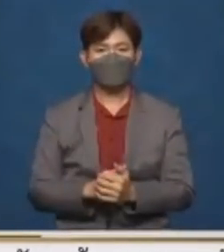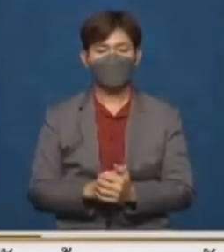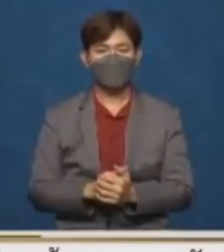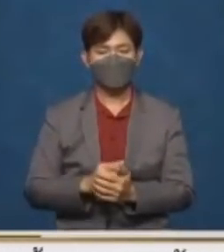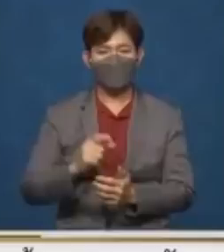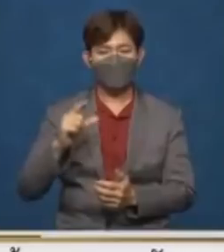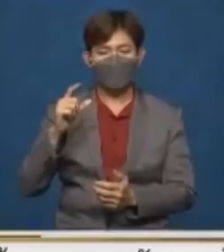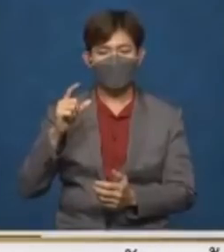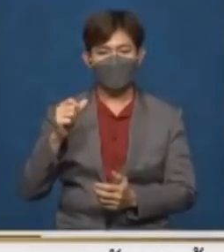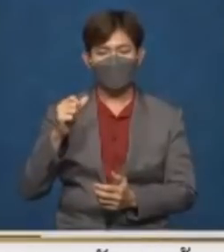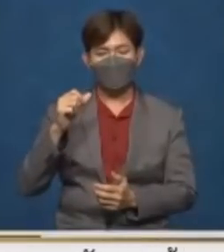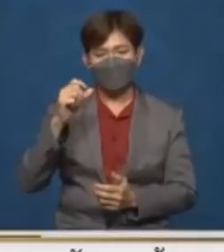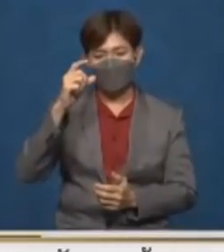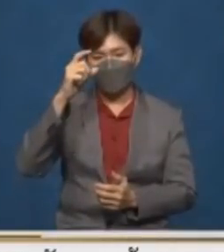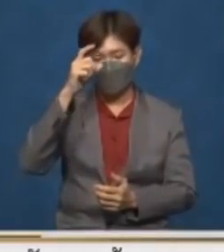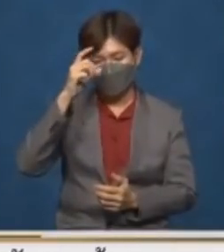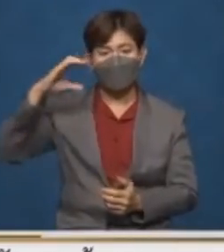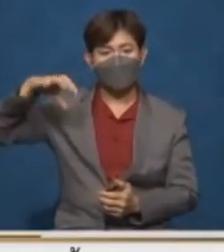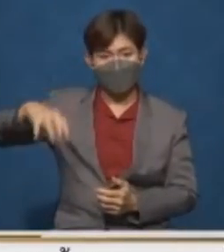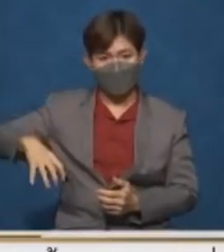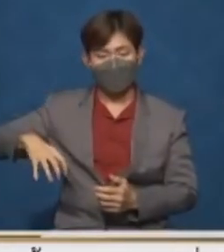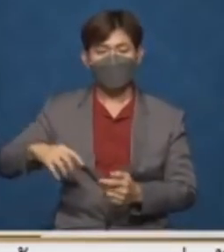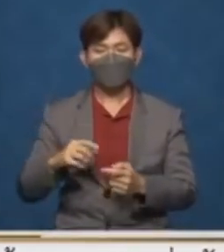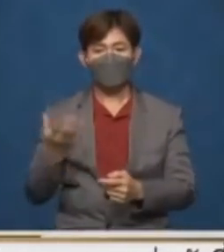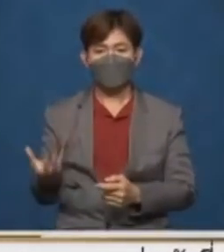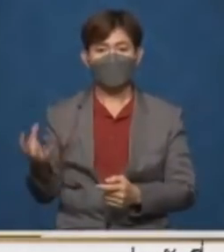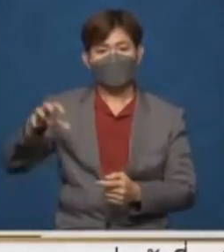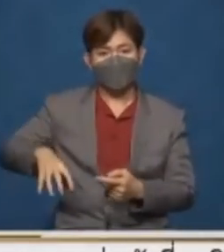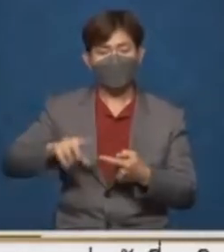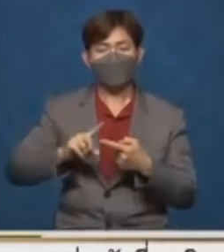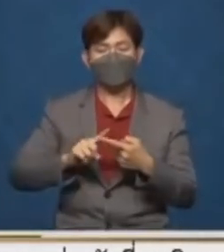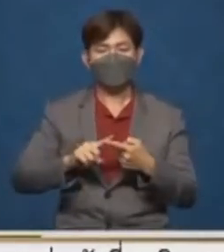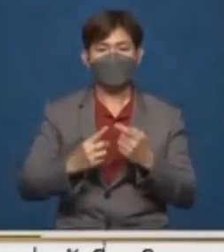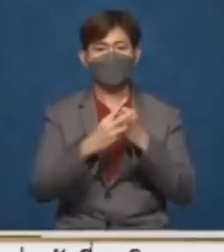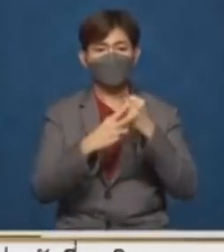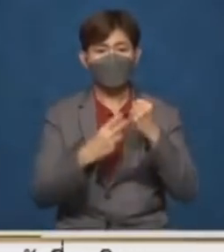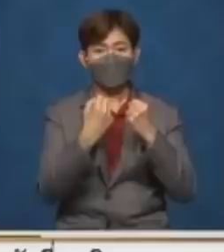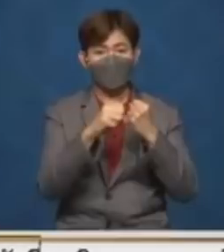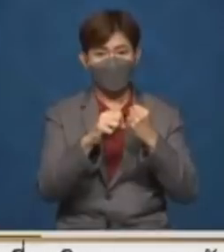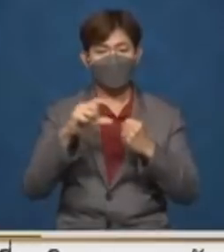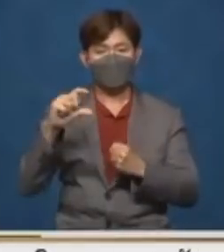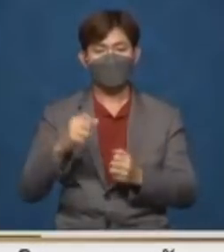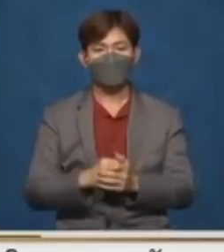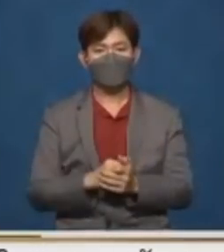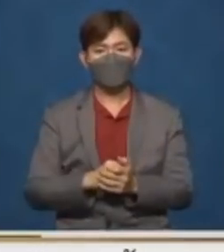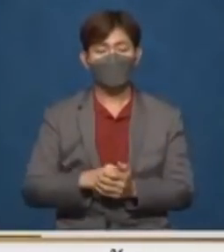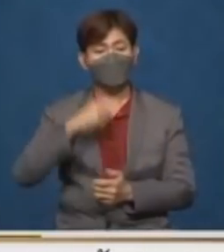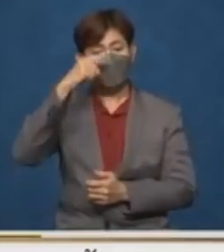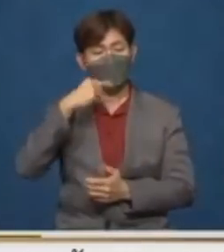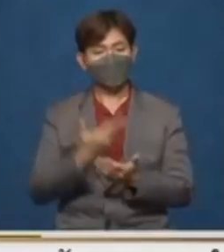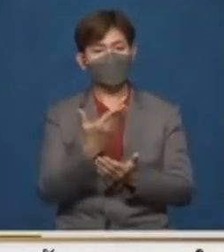ซือวักซีนชินโนวักในราคา 10 เหลีนต่อโสประเทศไทยซ้อชินโนวักษ 17 เหียนต่โส